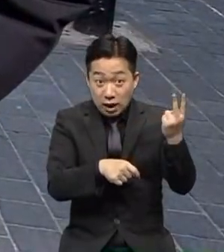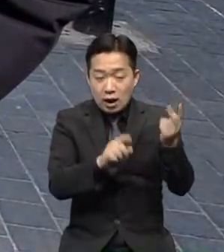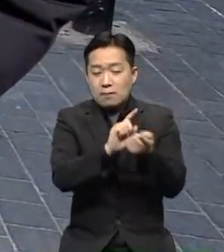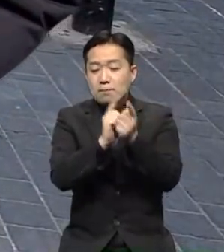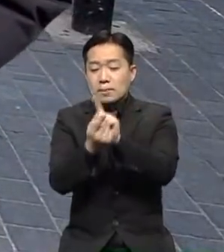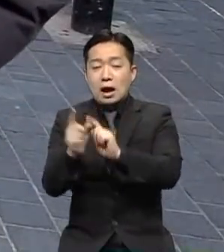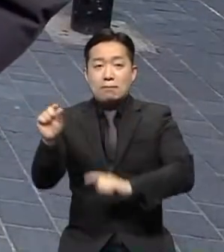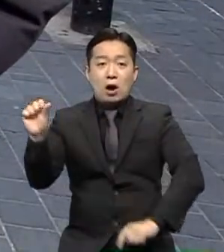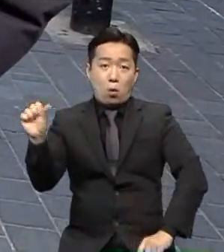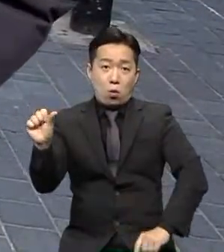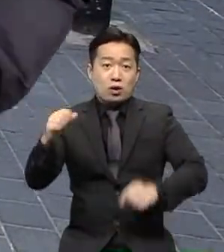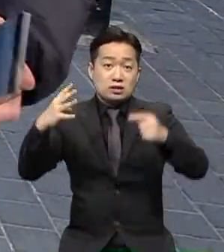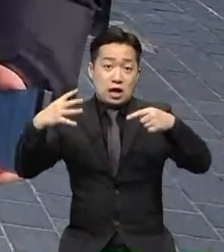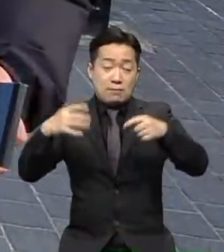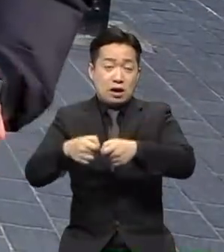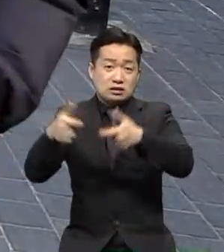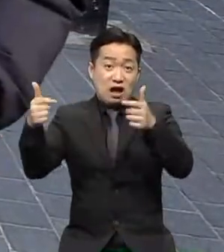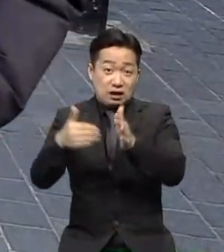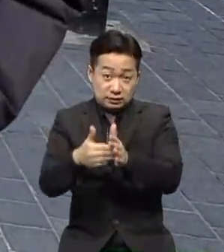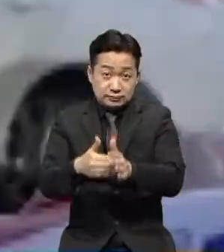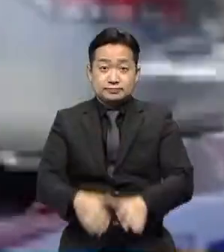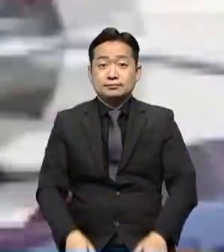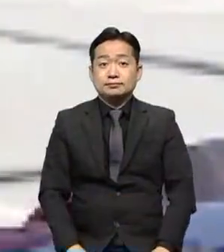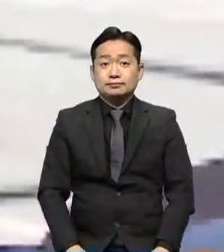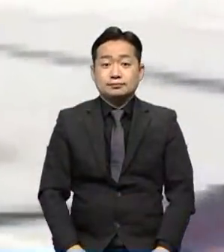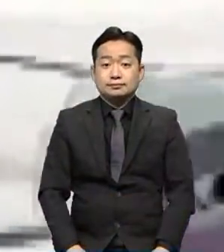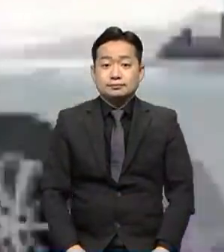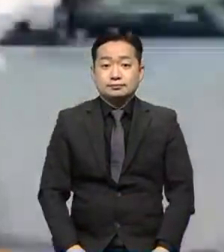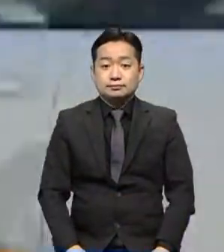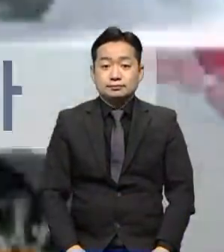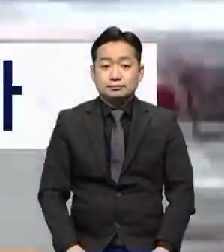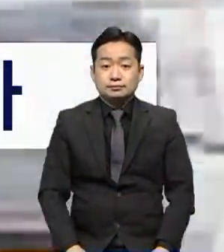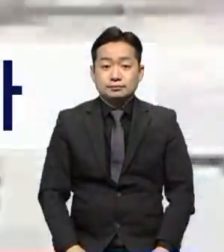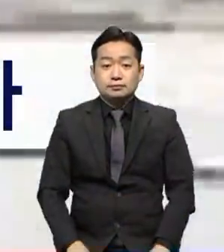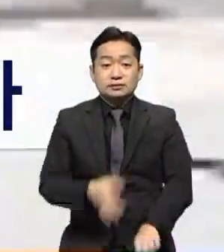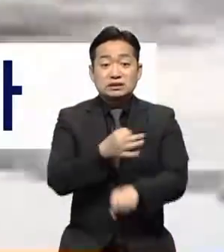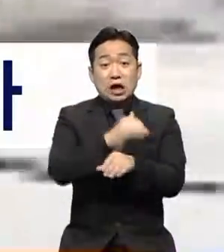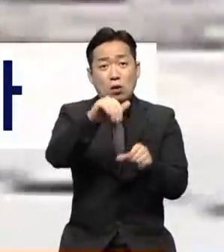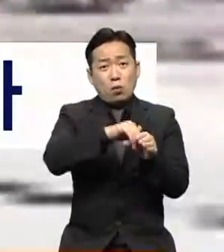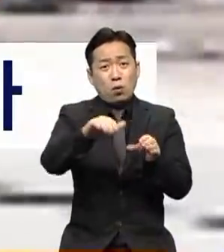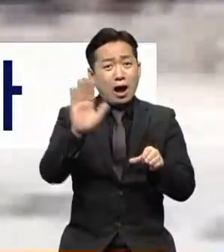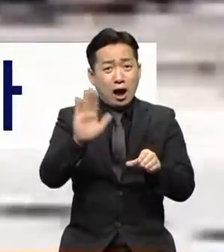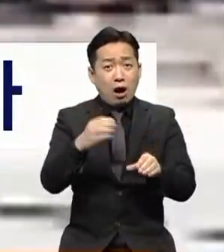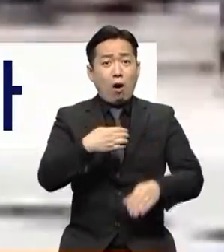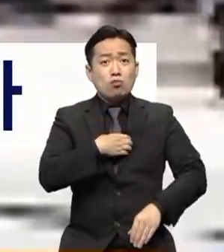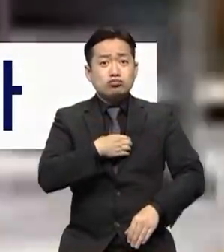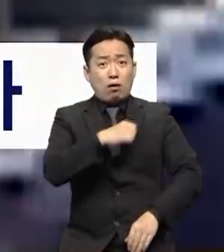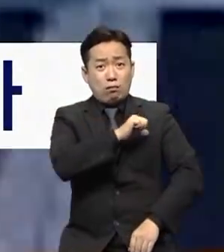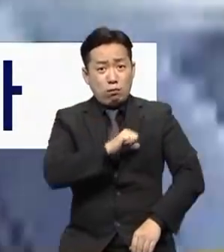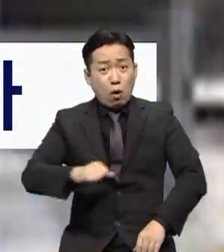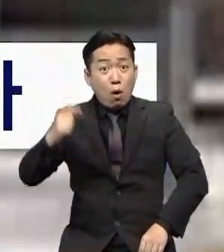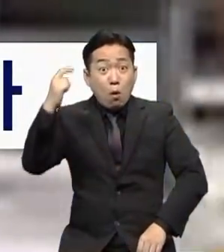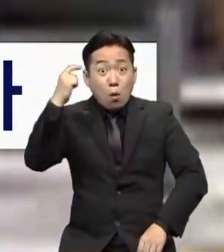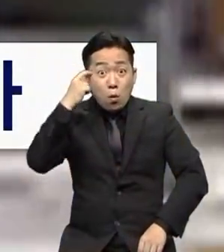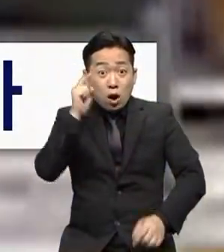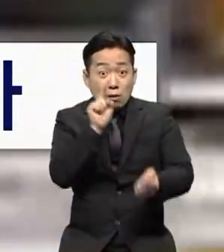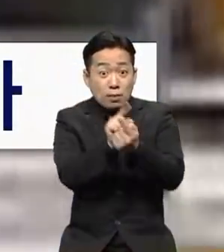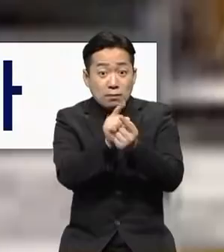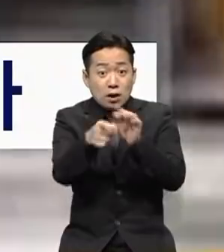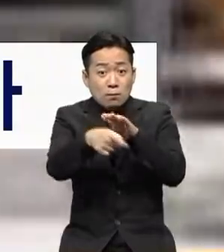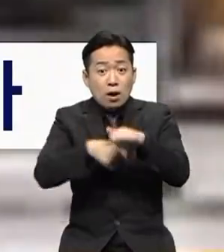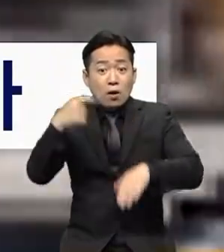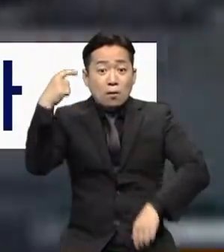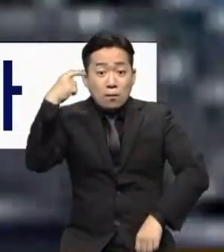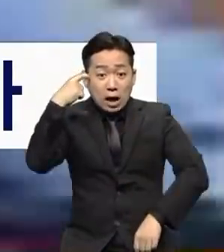5천여 건으로 4배 넘게 늘었습니다. 간편한 계좌 이체 대신 위험을 감수하면서까지 대면 편취에 나서는